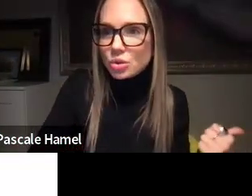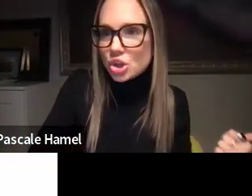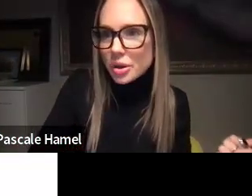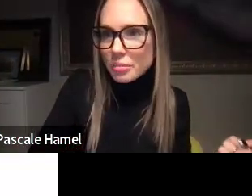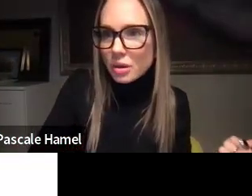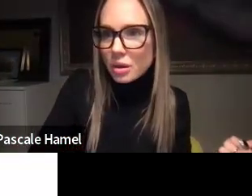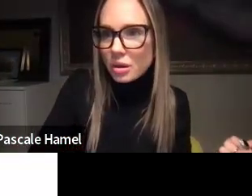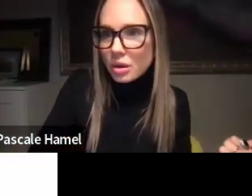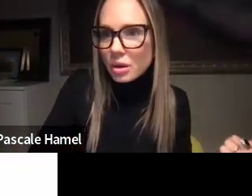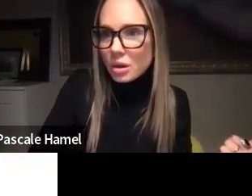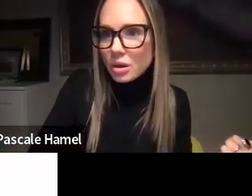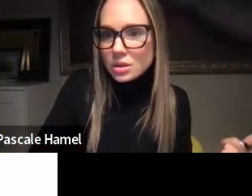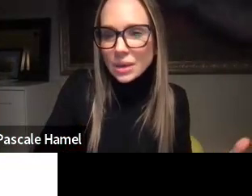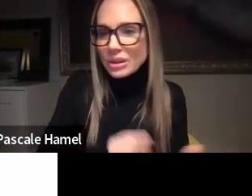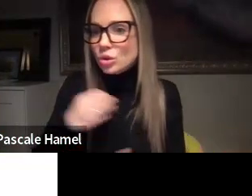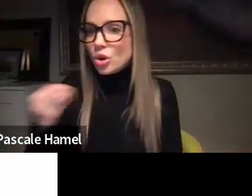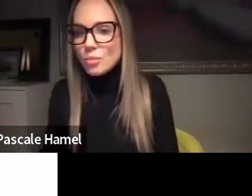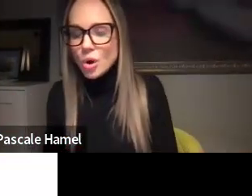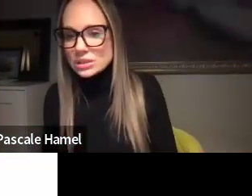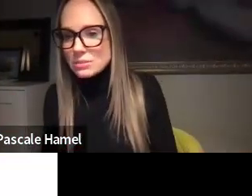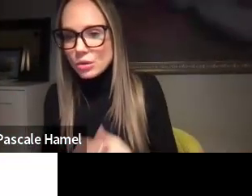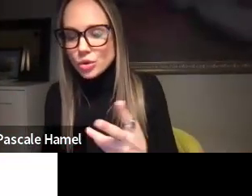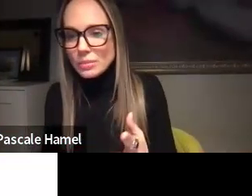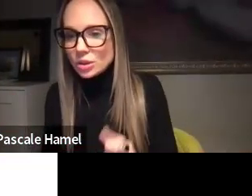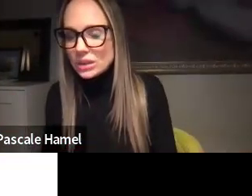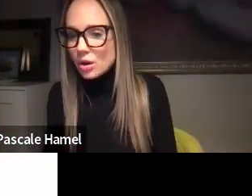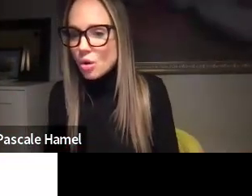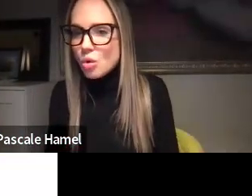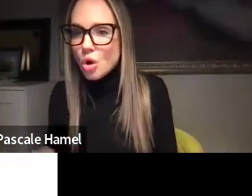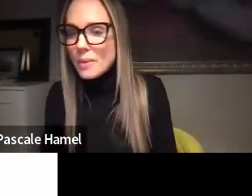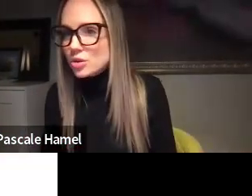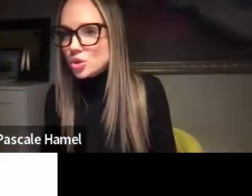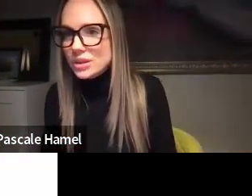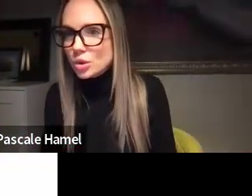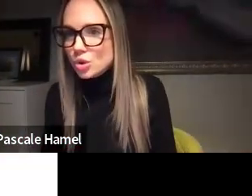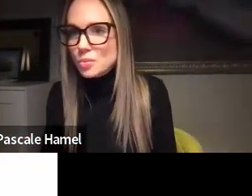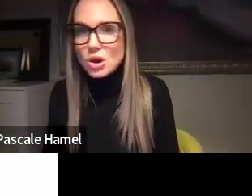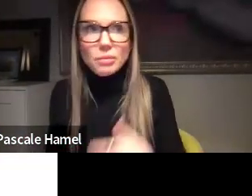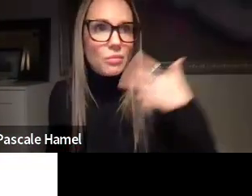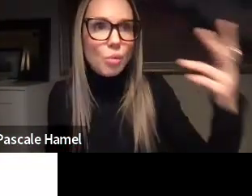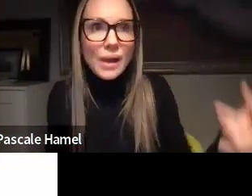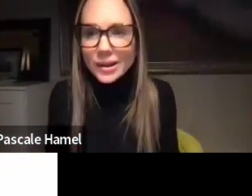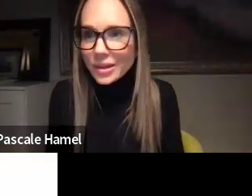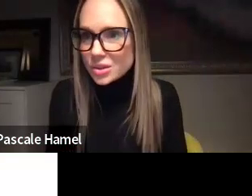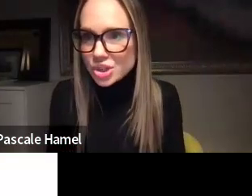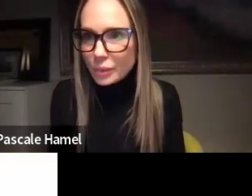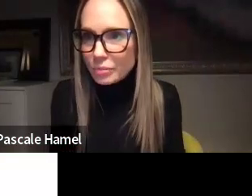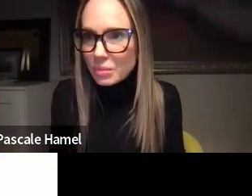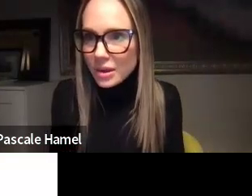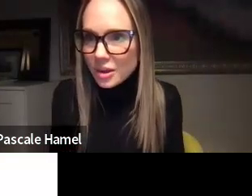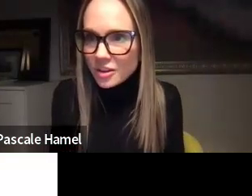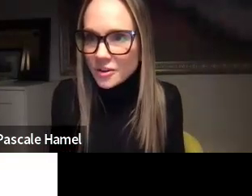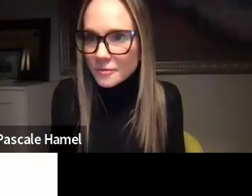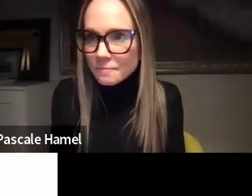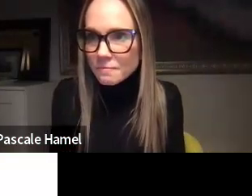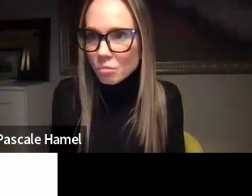souper avec son chum. Ça peut être une robe, on se met, au lieu de mettre un talon haut, on met un soulier de course plat, on peut aller dans un shower